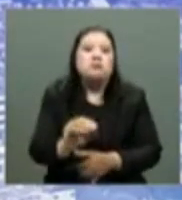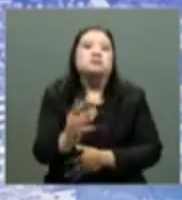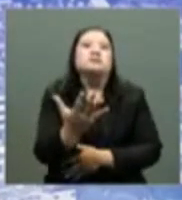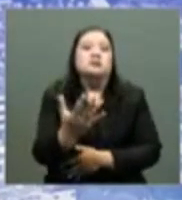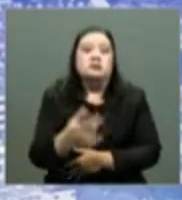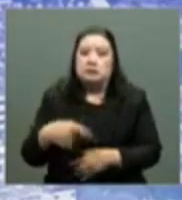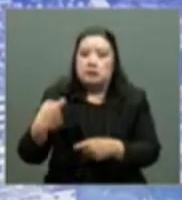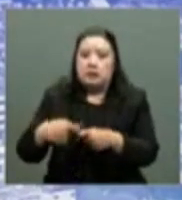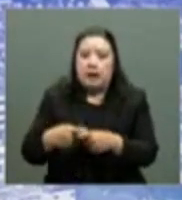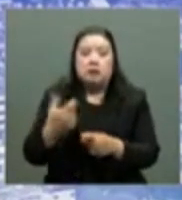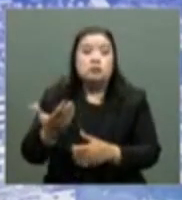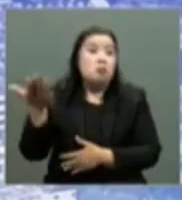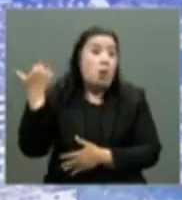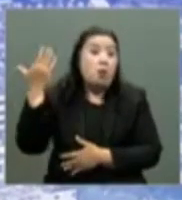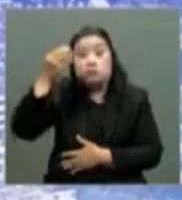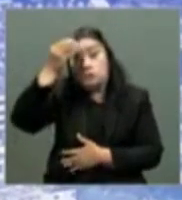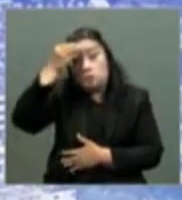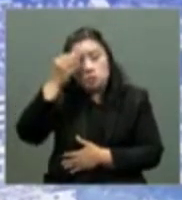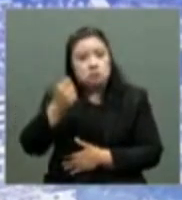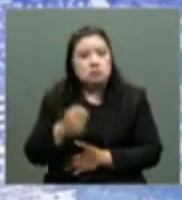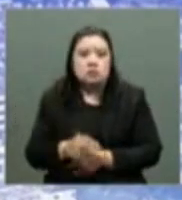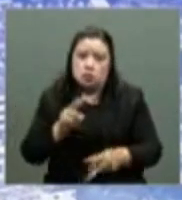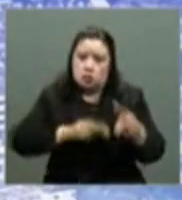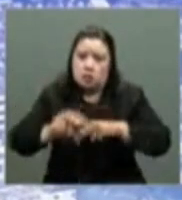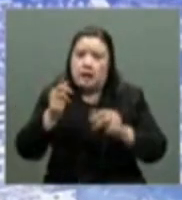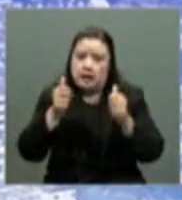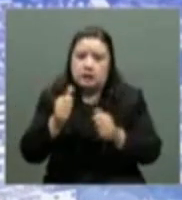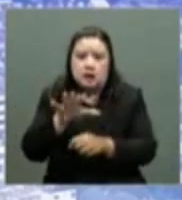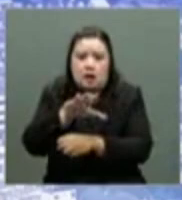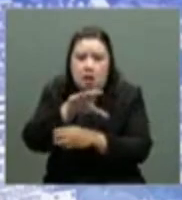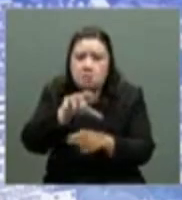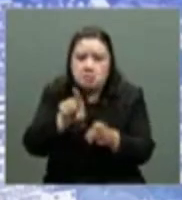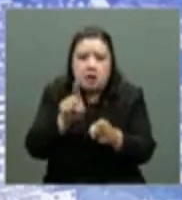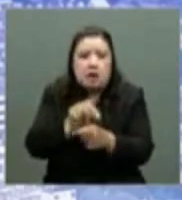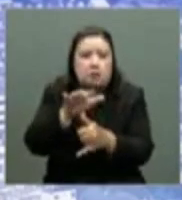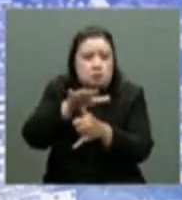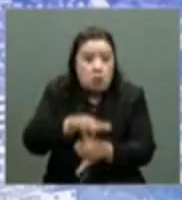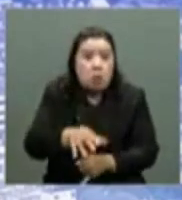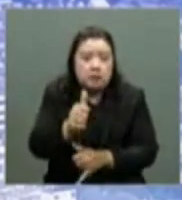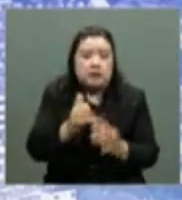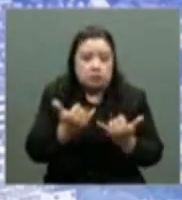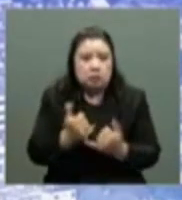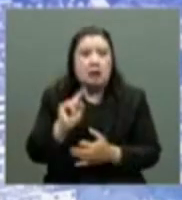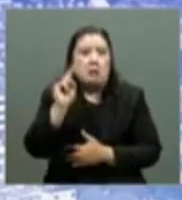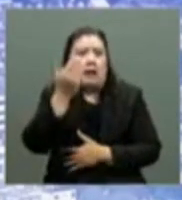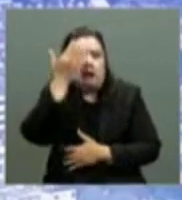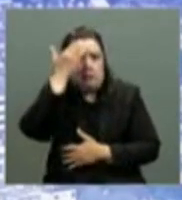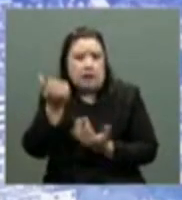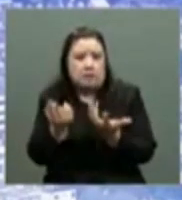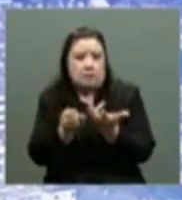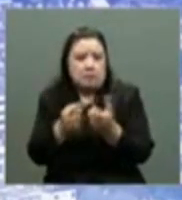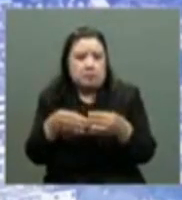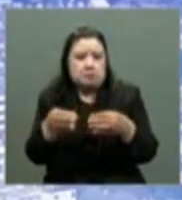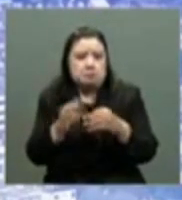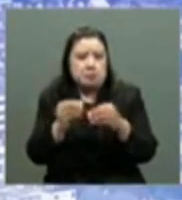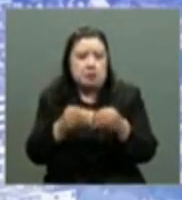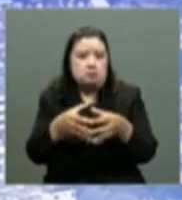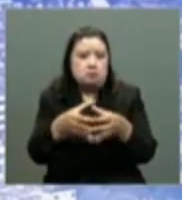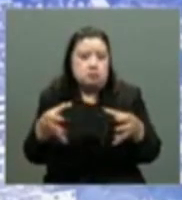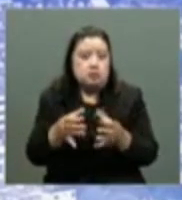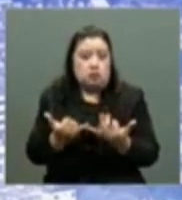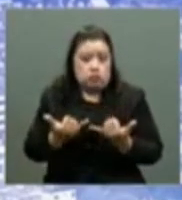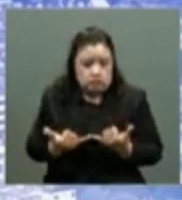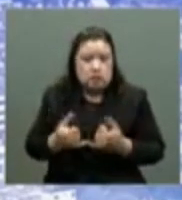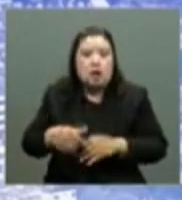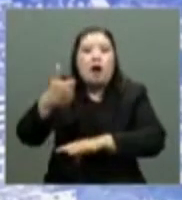ยบอกว่าดีควบคุมโรคได้แล้วตอนนี้กำลังมีตัวเลขที่พุ่งขึ้นไปเหมือนกันเพราะฉะนั้นสิ่งที่ทางผู้ว่า